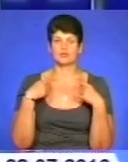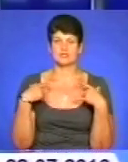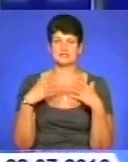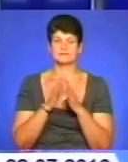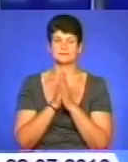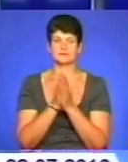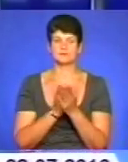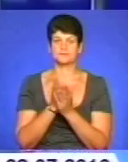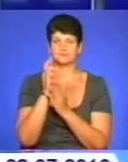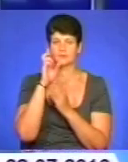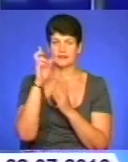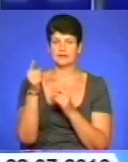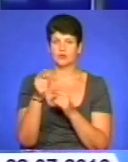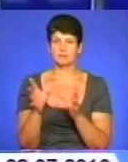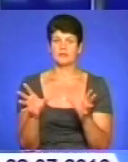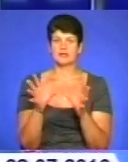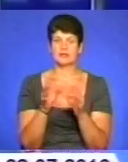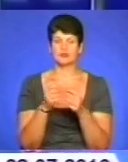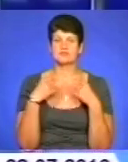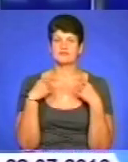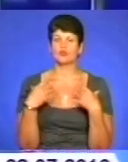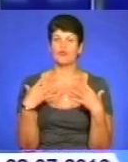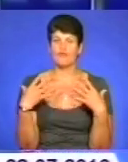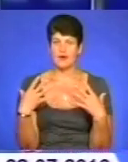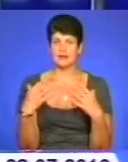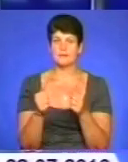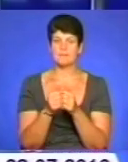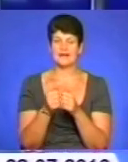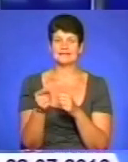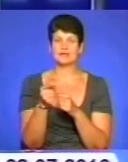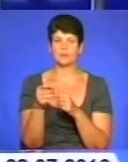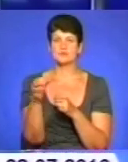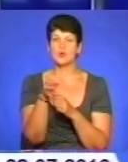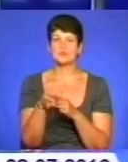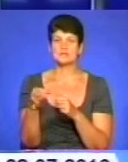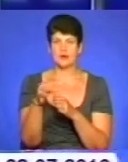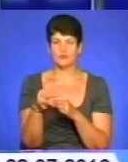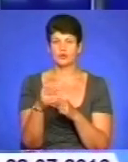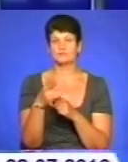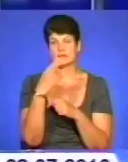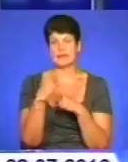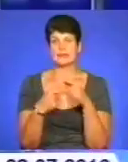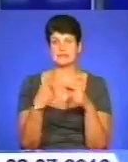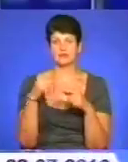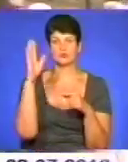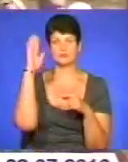іншими областями України приєдналося до святкувань. Біля Тернопільського ставу – традиційне водосвяття.